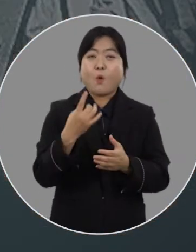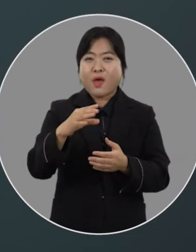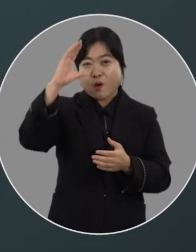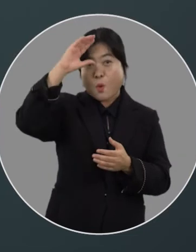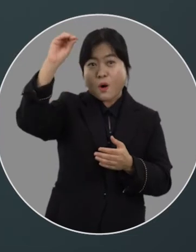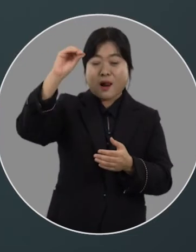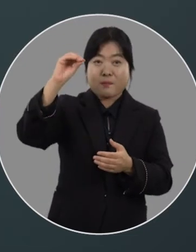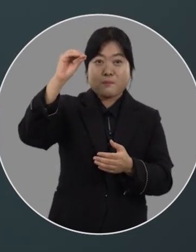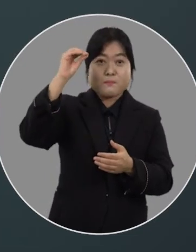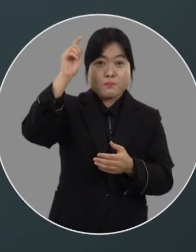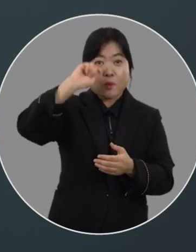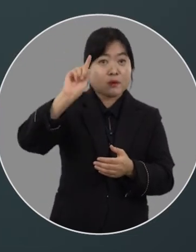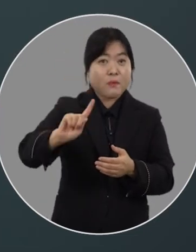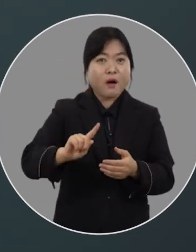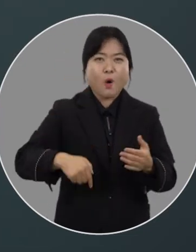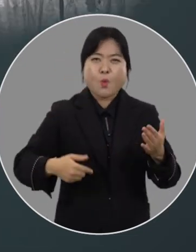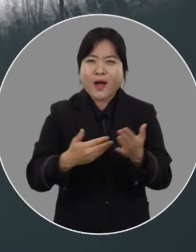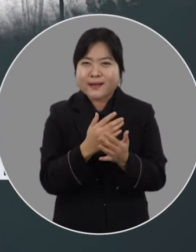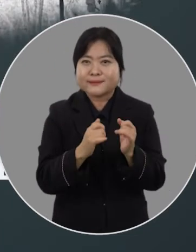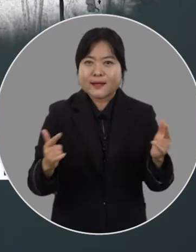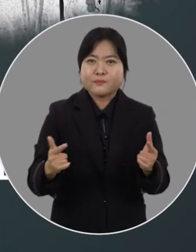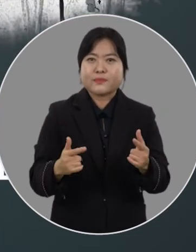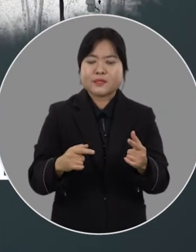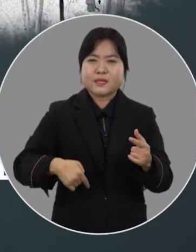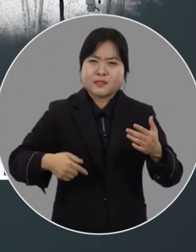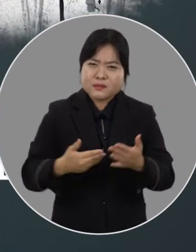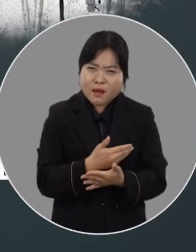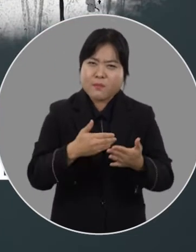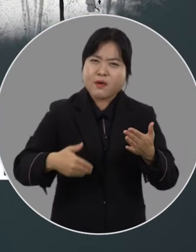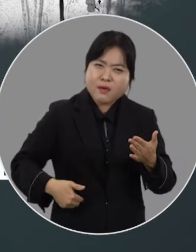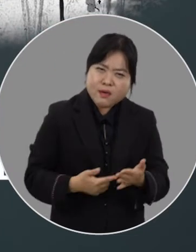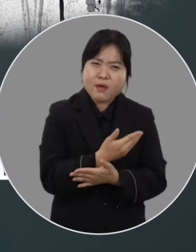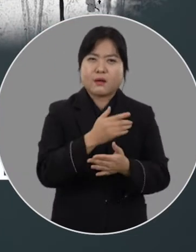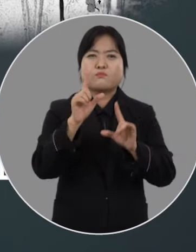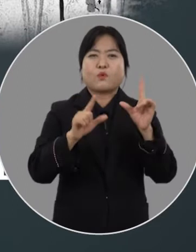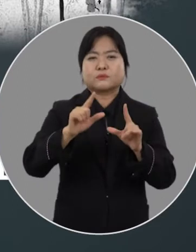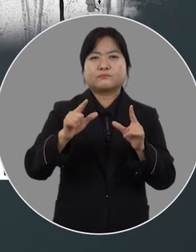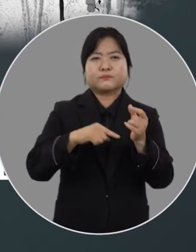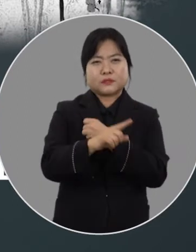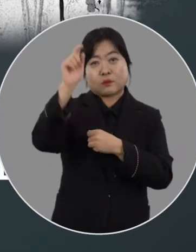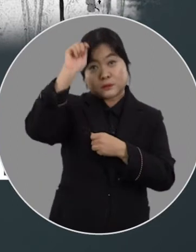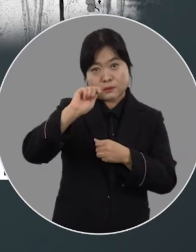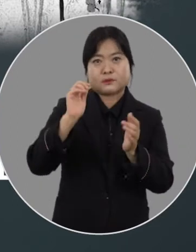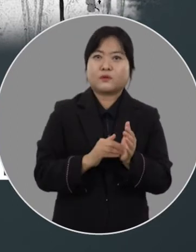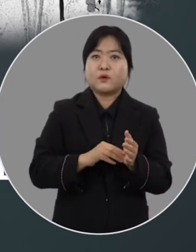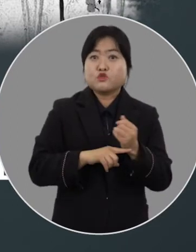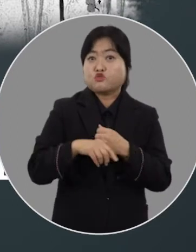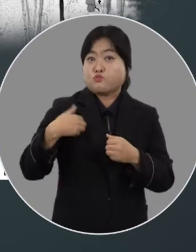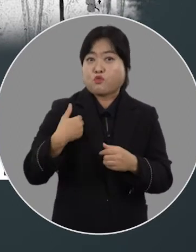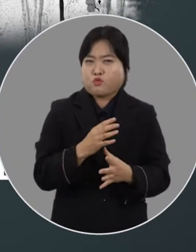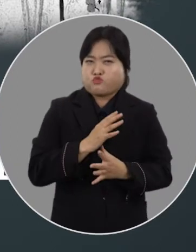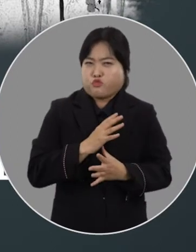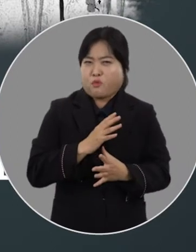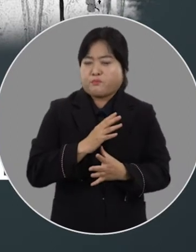이 꽃갈 모자는 무엇이었다? 회개하는 사람들이 참회하는 모습으로 썼던 그러한 것이었습니다. 이유를 모르고